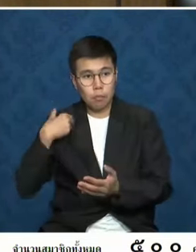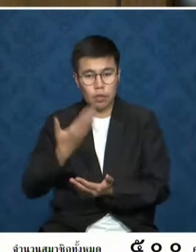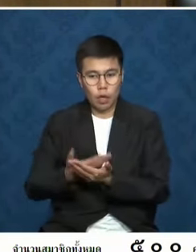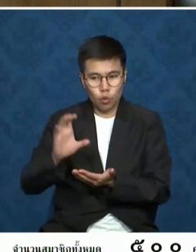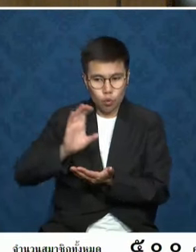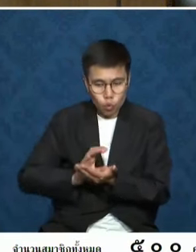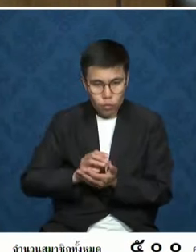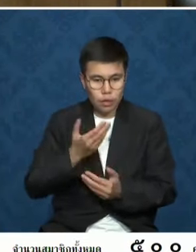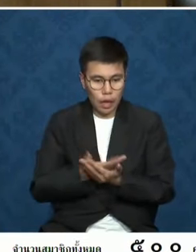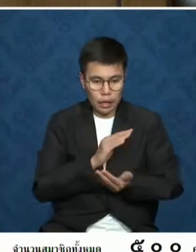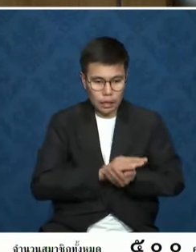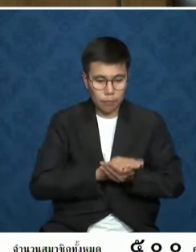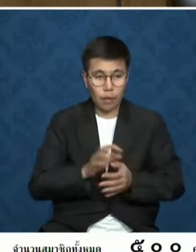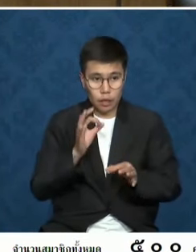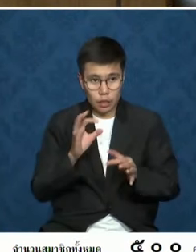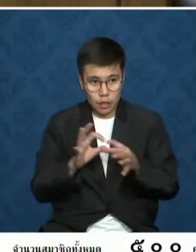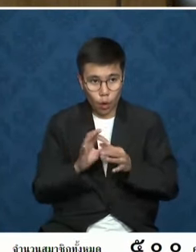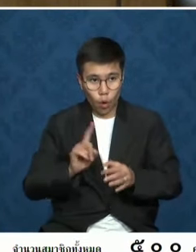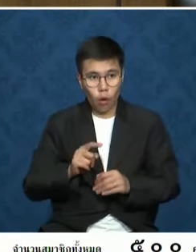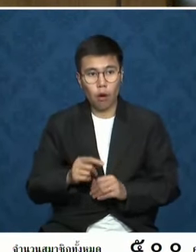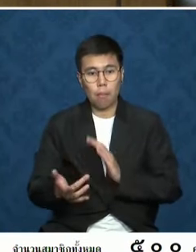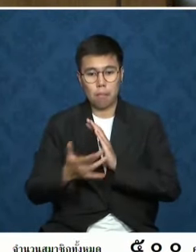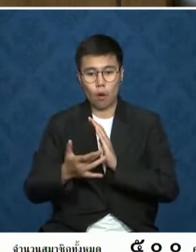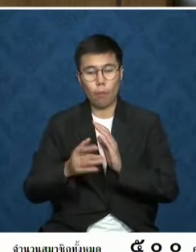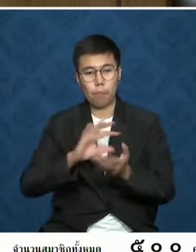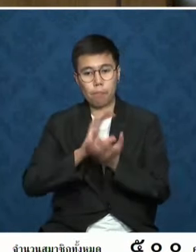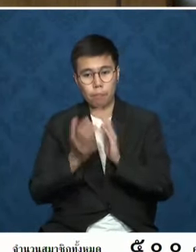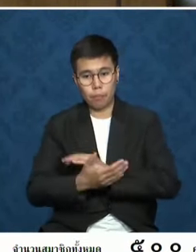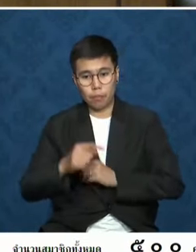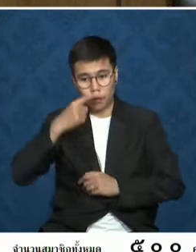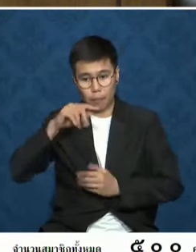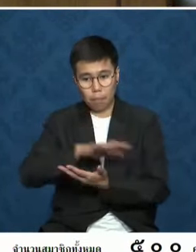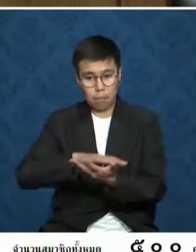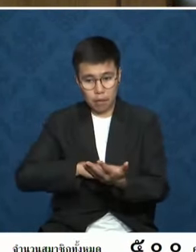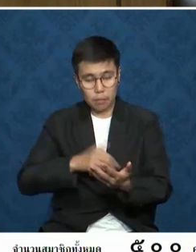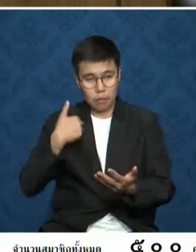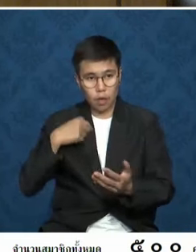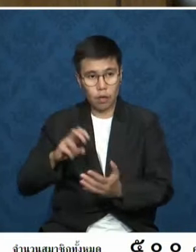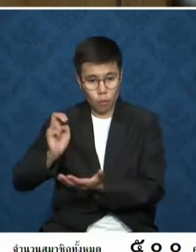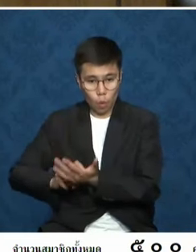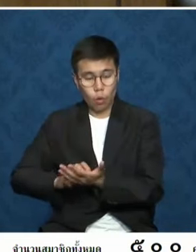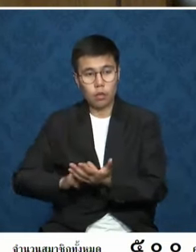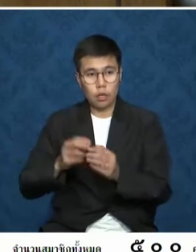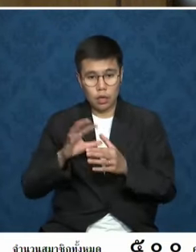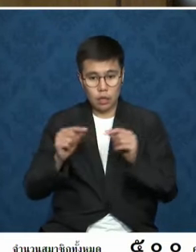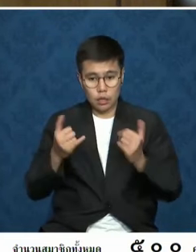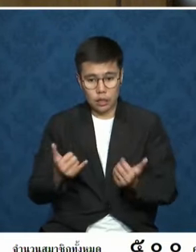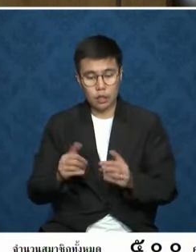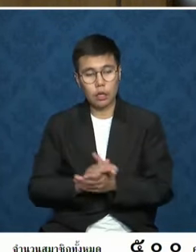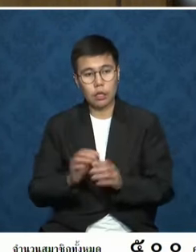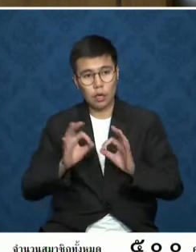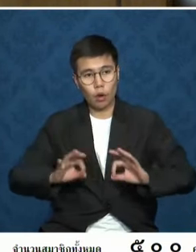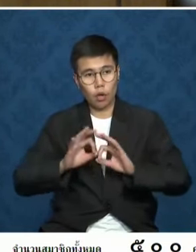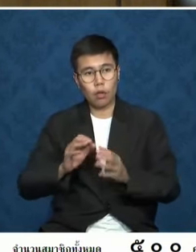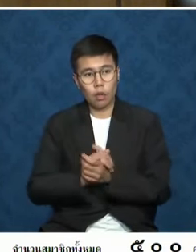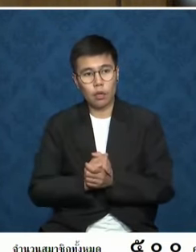่าง ให้เกิดขึ้นในการที่จะก็มีการเปลี่ยแลงของเทคโโกี้ที่จะต้องให้ประเทศไทยมีการรองรับในเรื่องนี้ให้ทันต่อการเปลี่ย